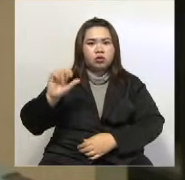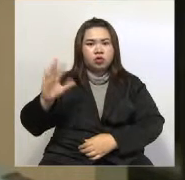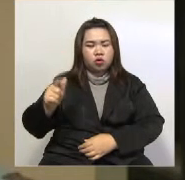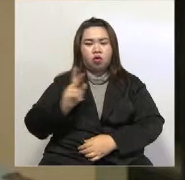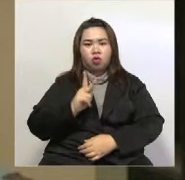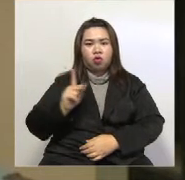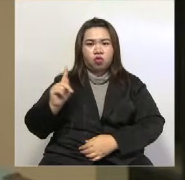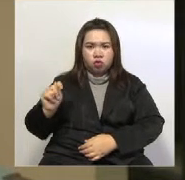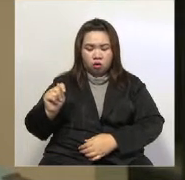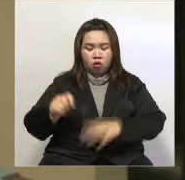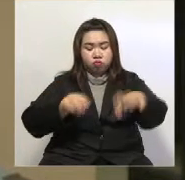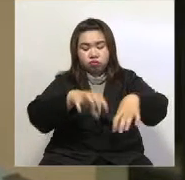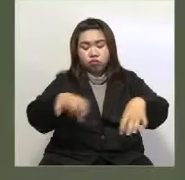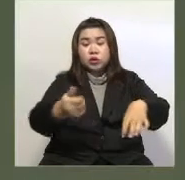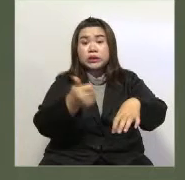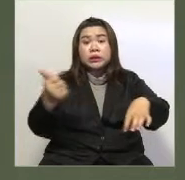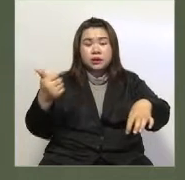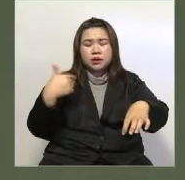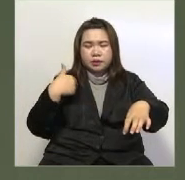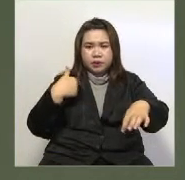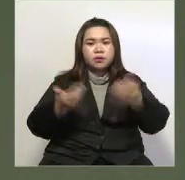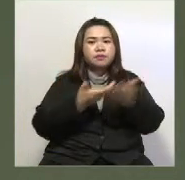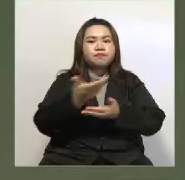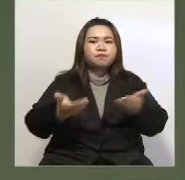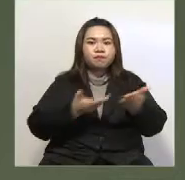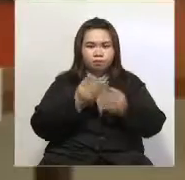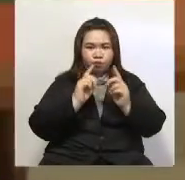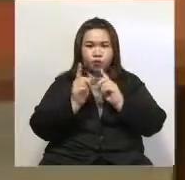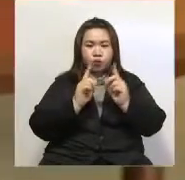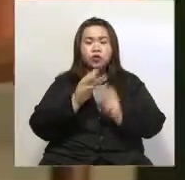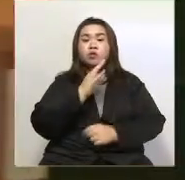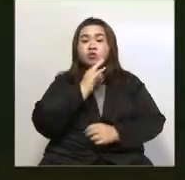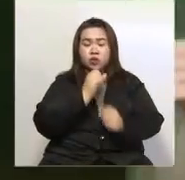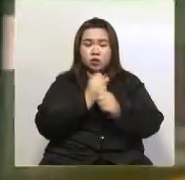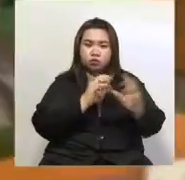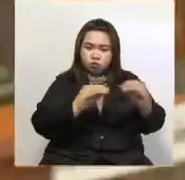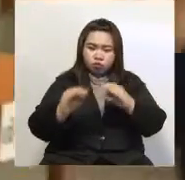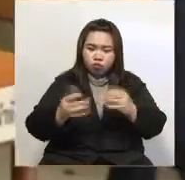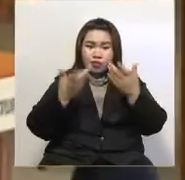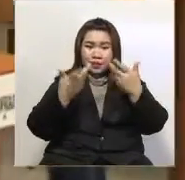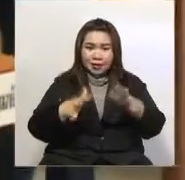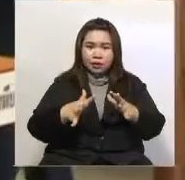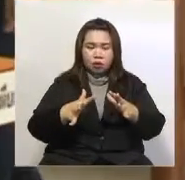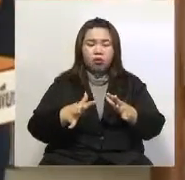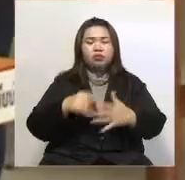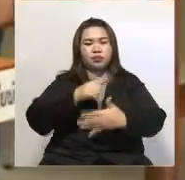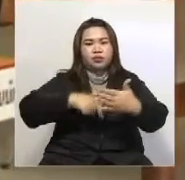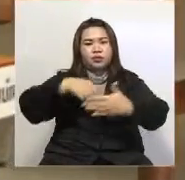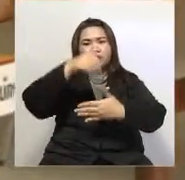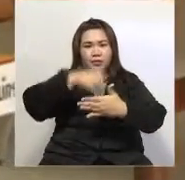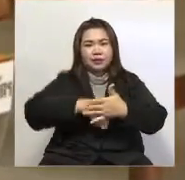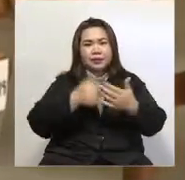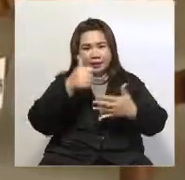กกต.และส่วนต่างๆที่เกี่ยวข้องเนี่ยก็จะมีการหารือร่วมกันอีกหากหารือเสร็จเร็วนะครับก็จะสามารถจัดการเลือกตั้งได้ภาย